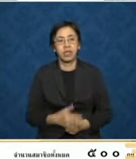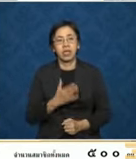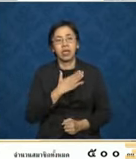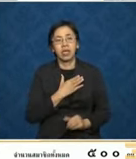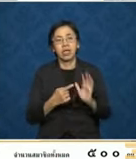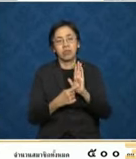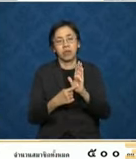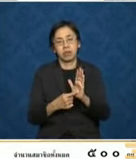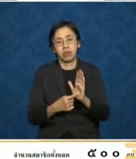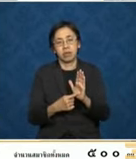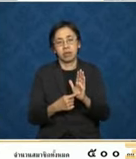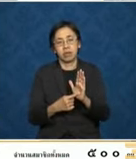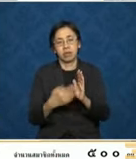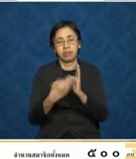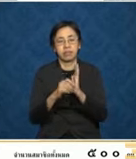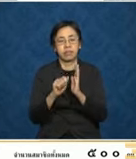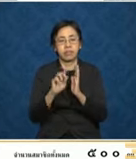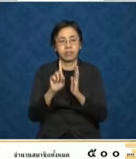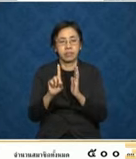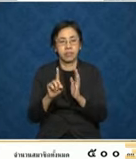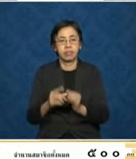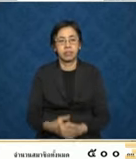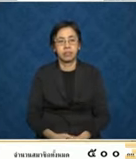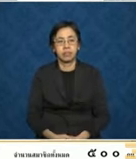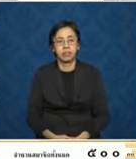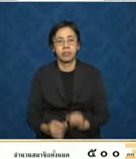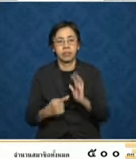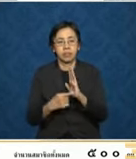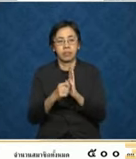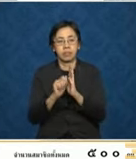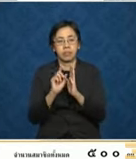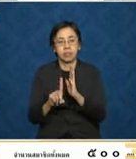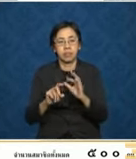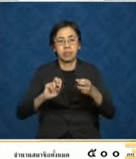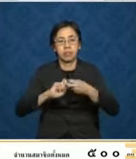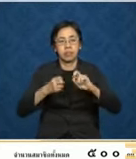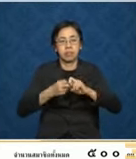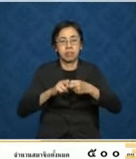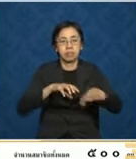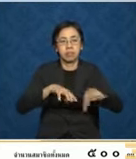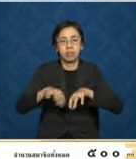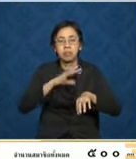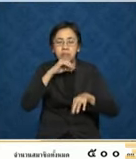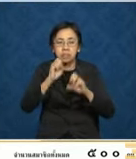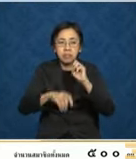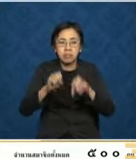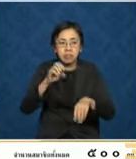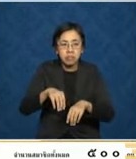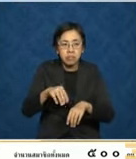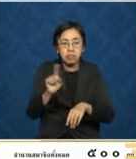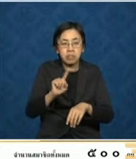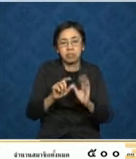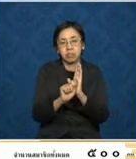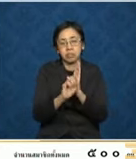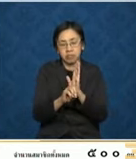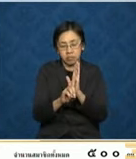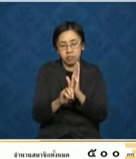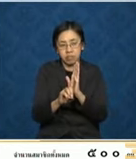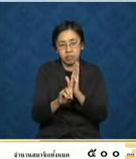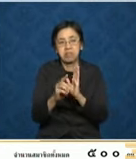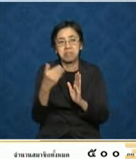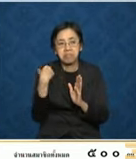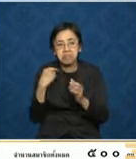วอย่างของพื้นที่จังหวัดอุดรธานีนะคะท่านประธานปัญหาการจัดการขยะของจังหวัดอุดรธานี